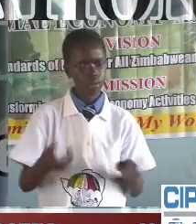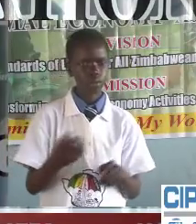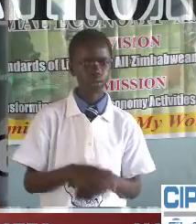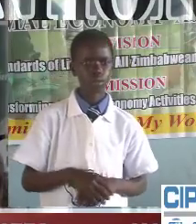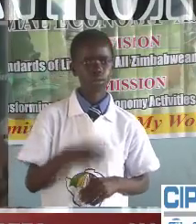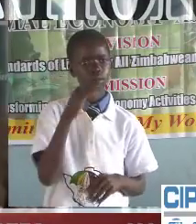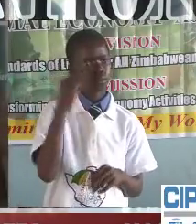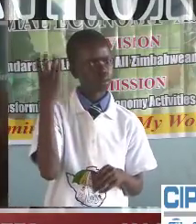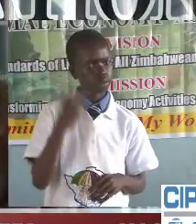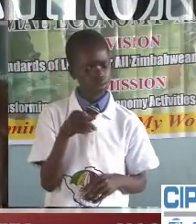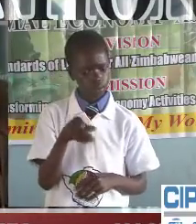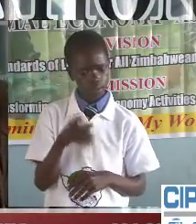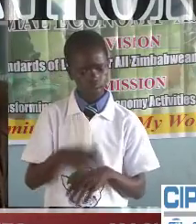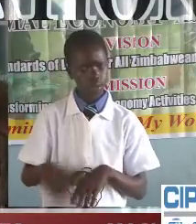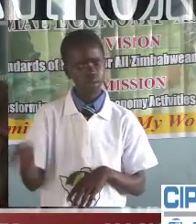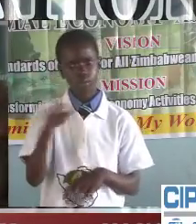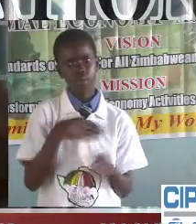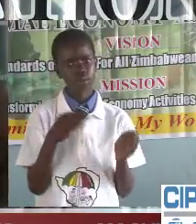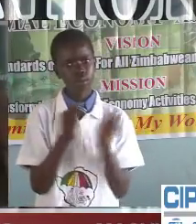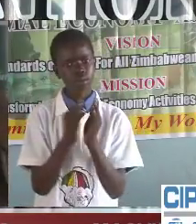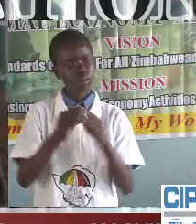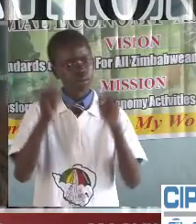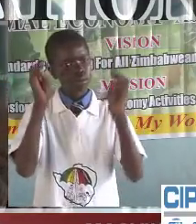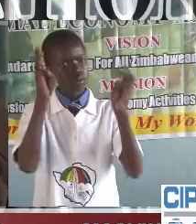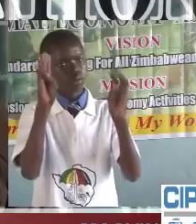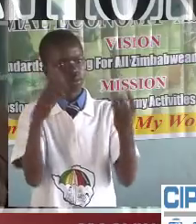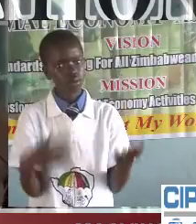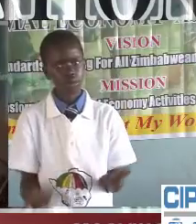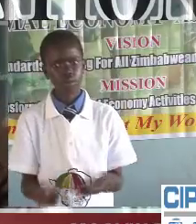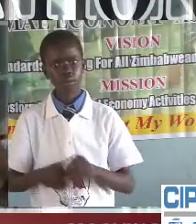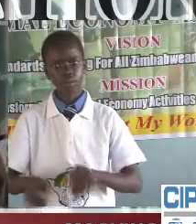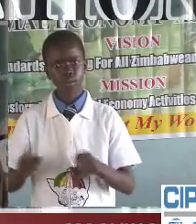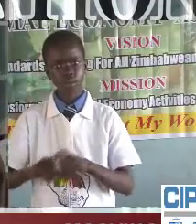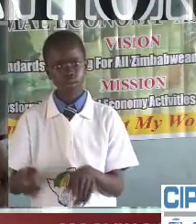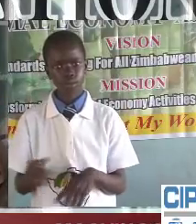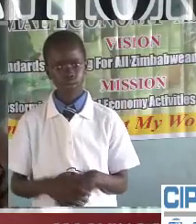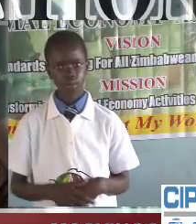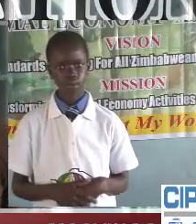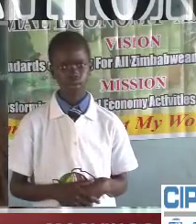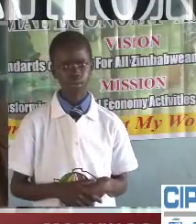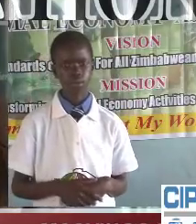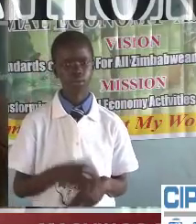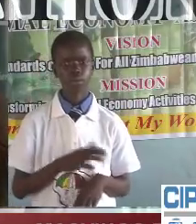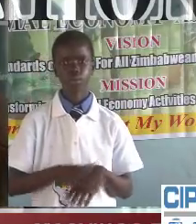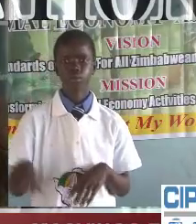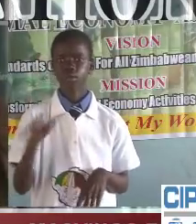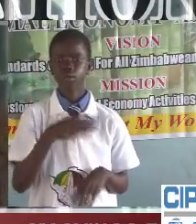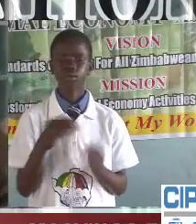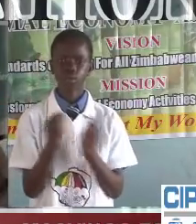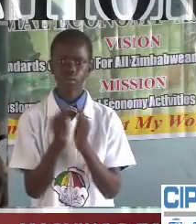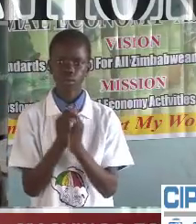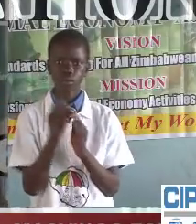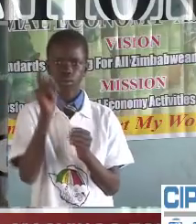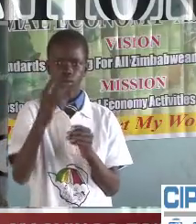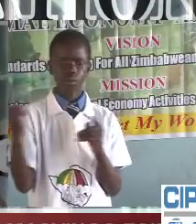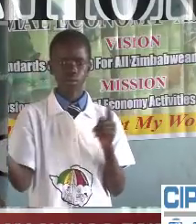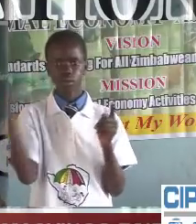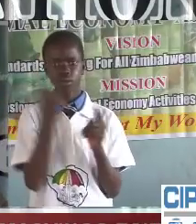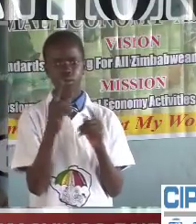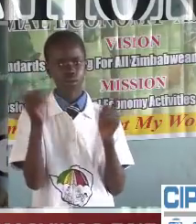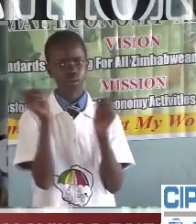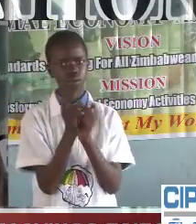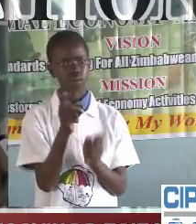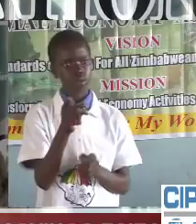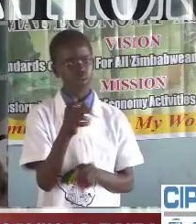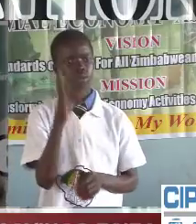ndokumbirisa kuti kana pane maproblems maita machallenges, ini ndoda kuti ndisvikirwe, ndofarira pamunhu anosvikirika